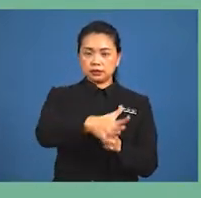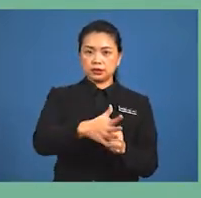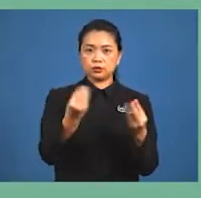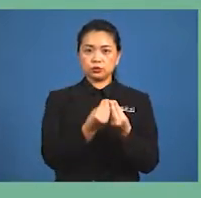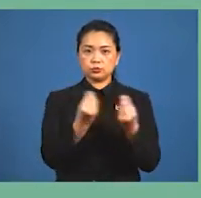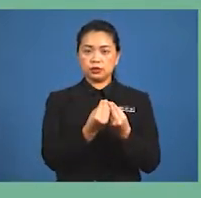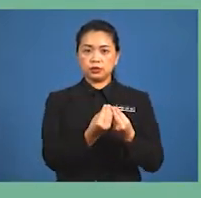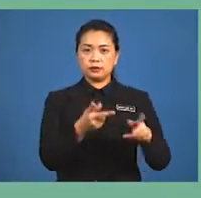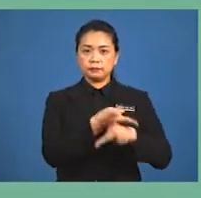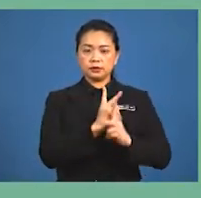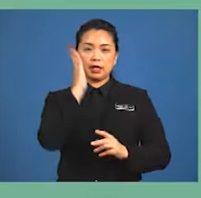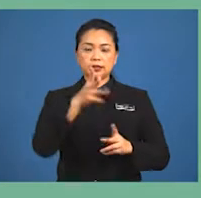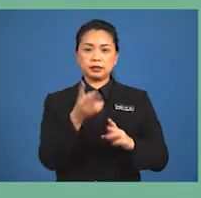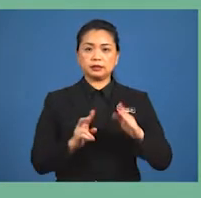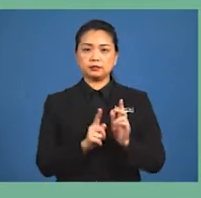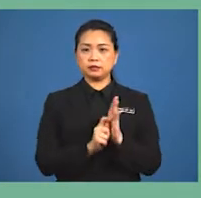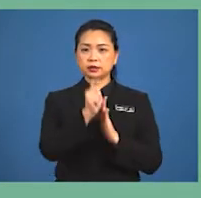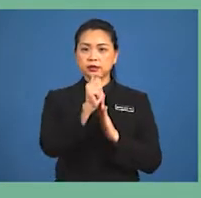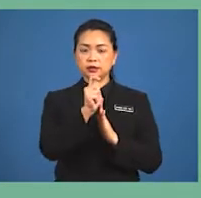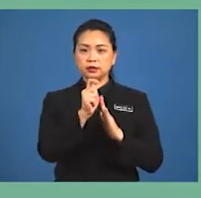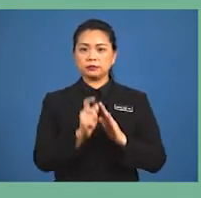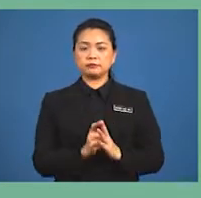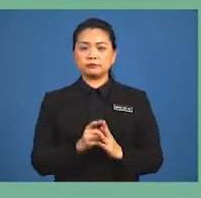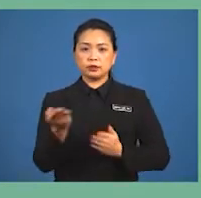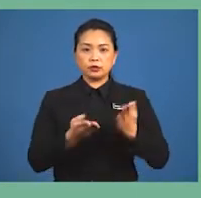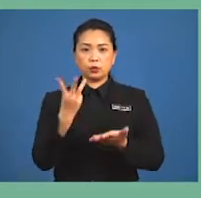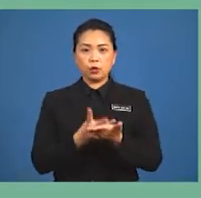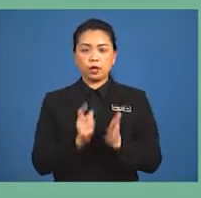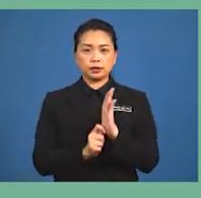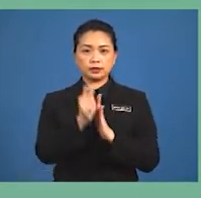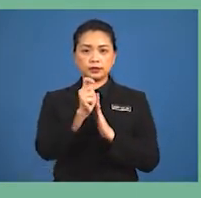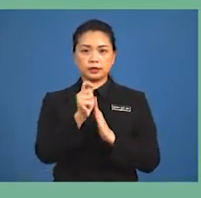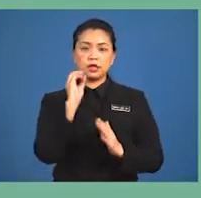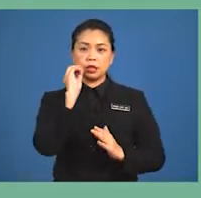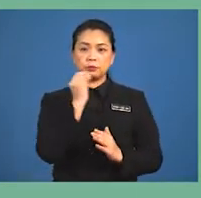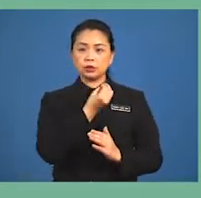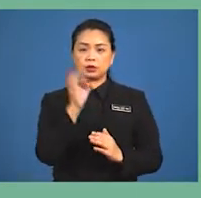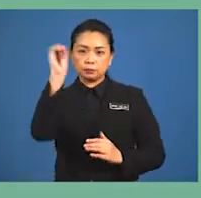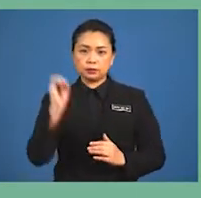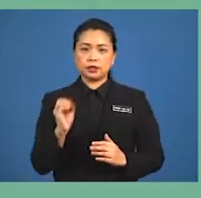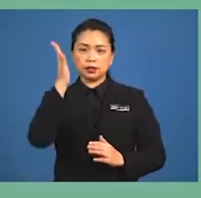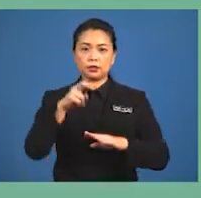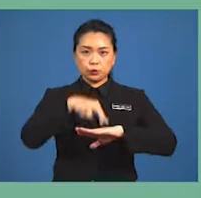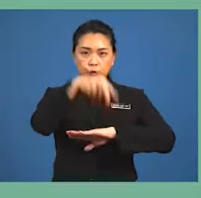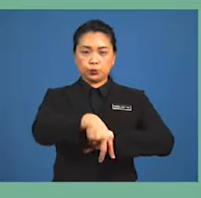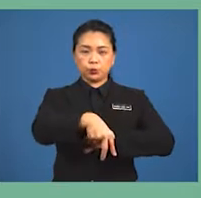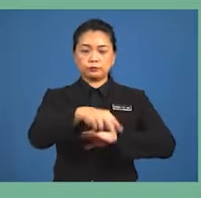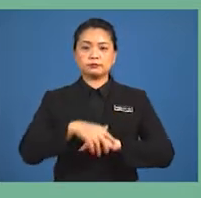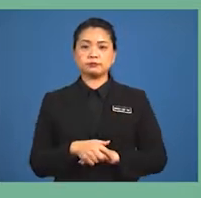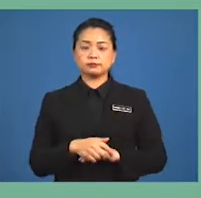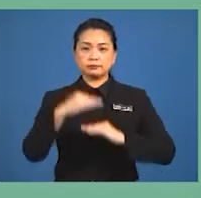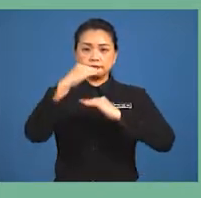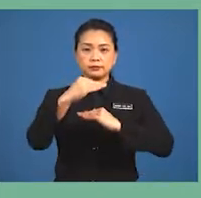jumlah pinjaman akan meningkat di pasaran. Penawaran wang meningkat dan kadar bunga akan menurun. Tingkat